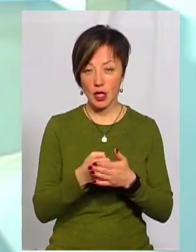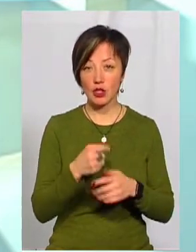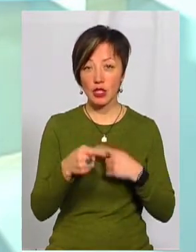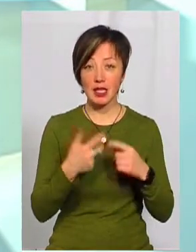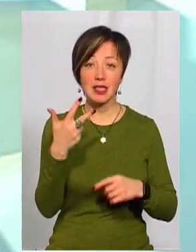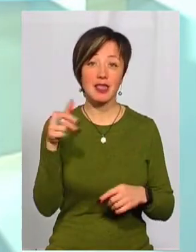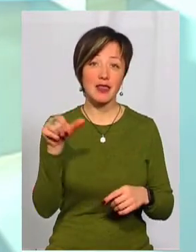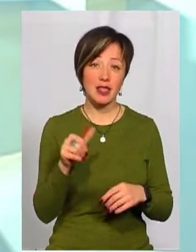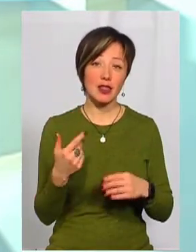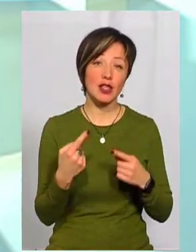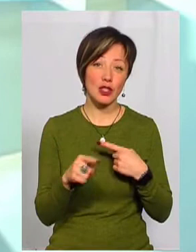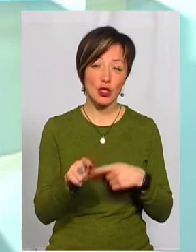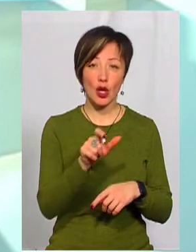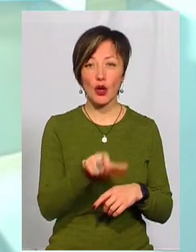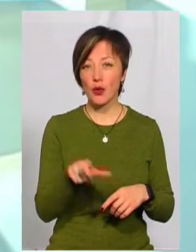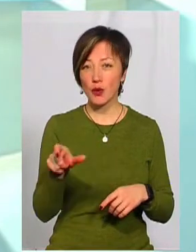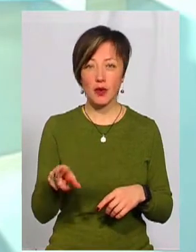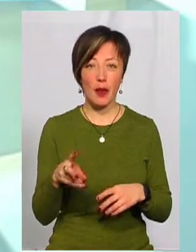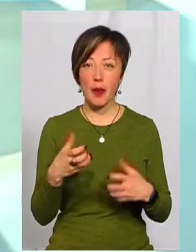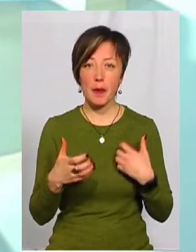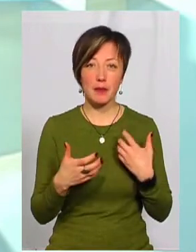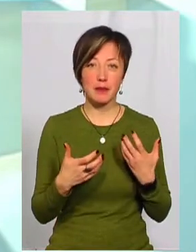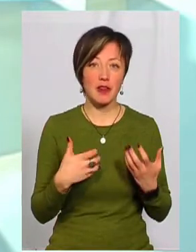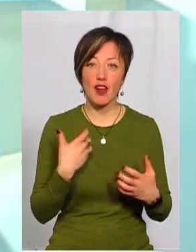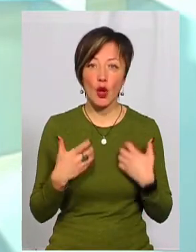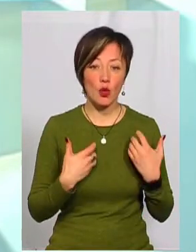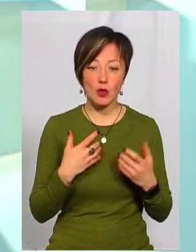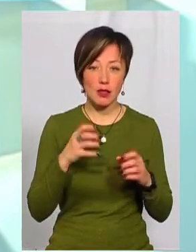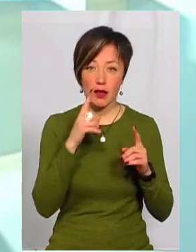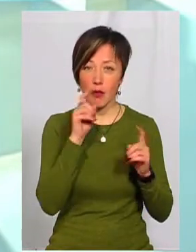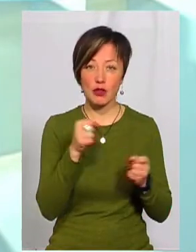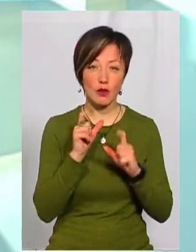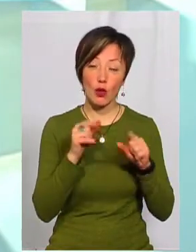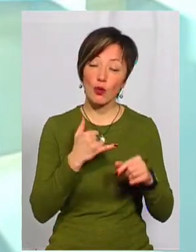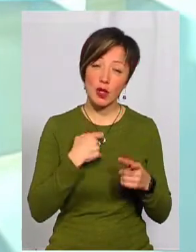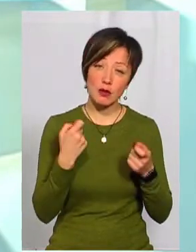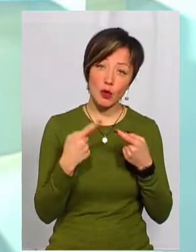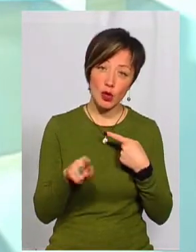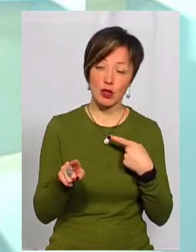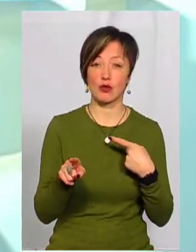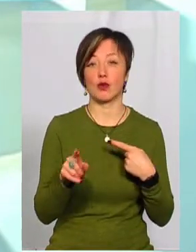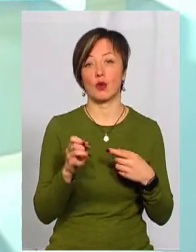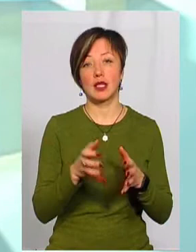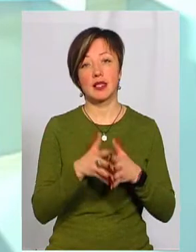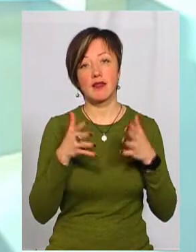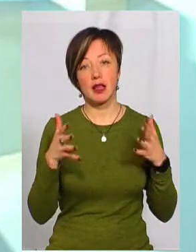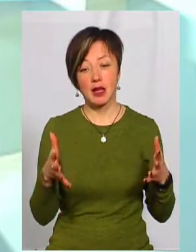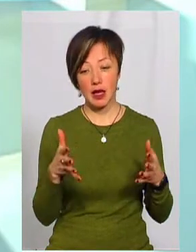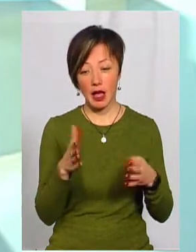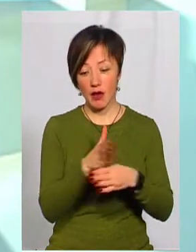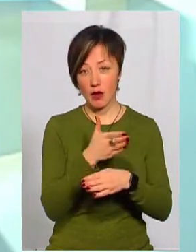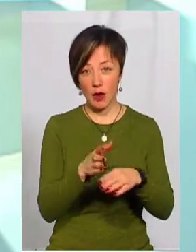3 хвилини буде інший, розумієте? Тобто люди не піклуються, що вони не доїдуть. У нас трошечки по-іншому, у нас трошечки завеликий інтервал